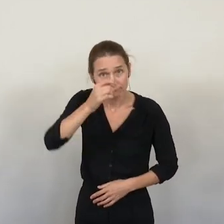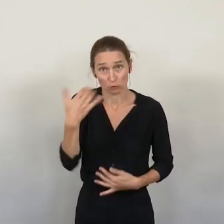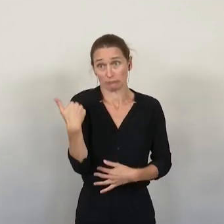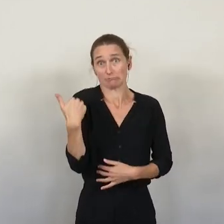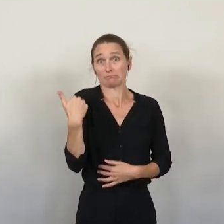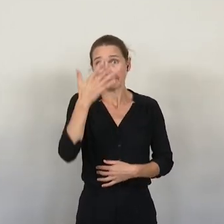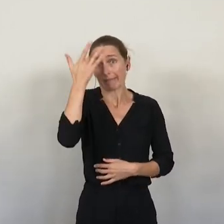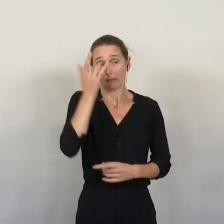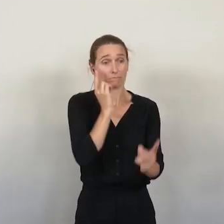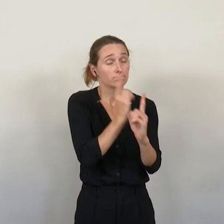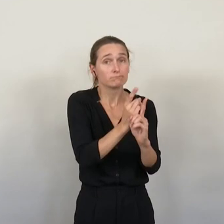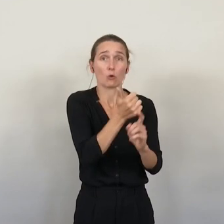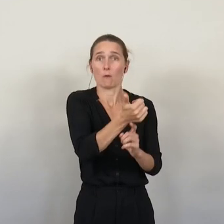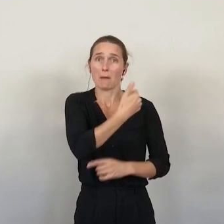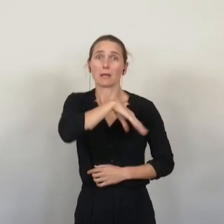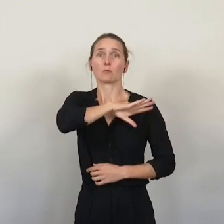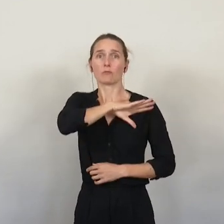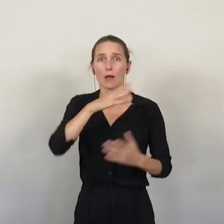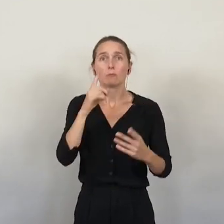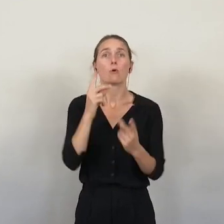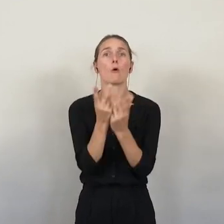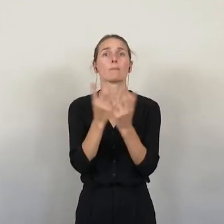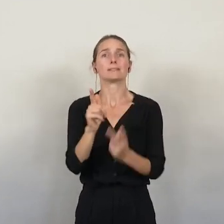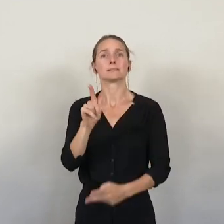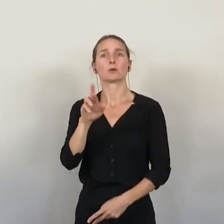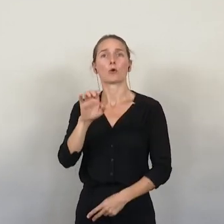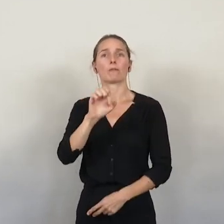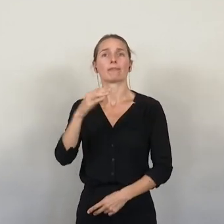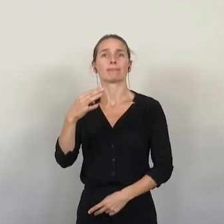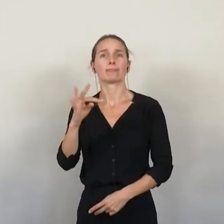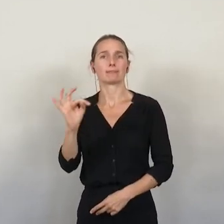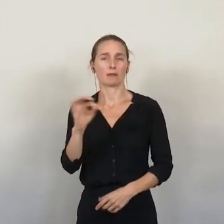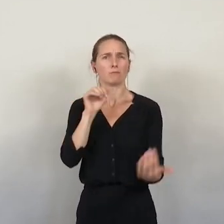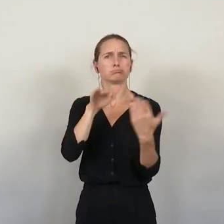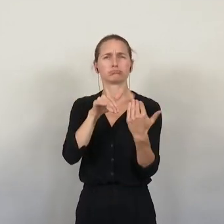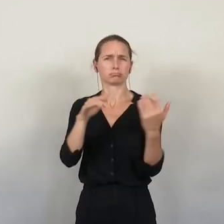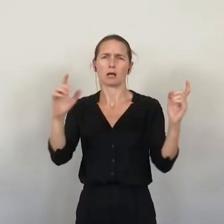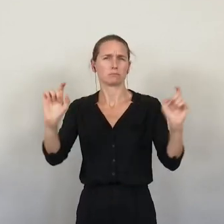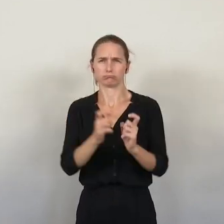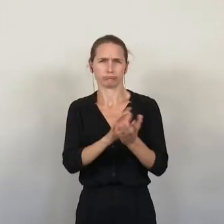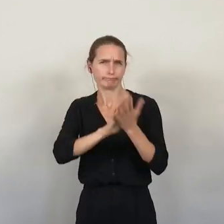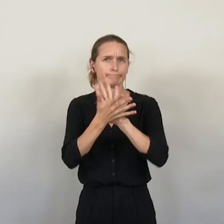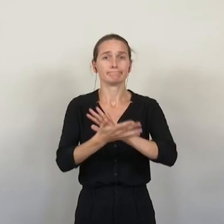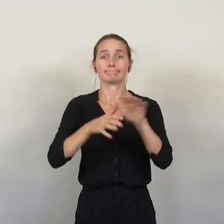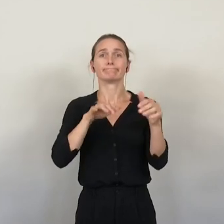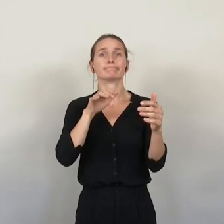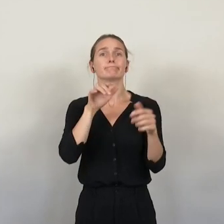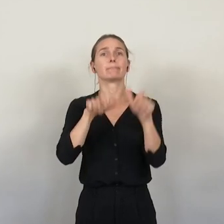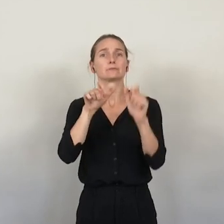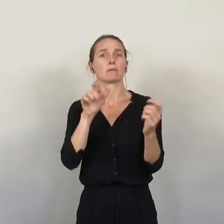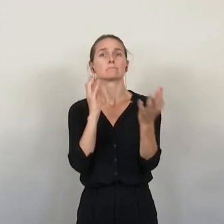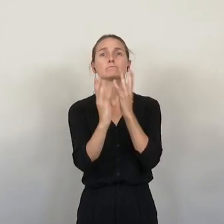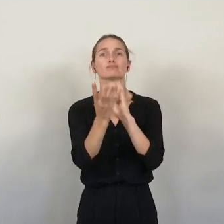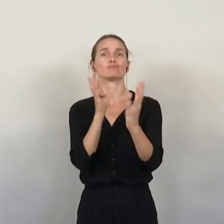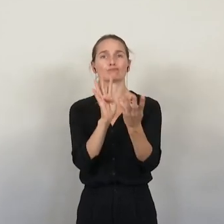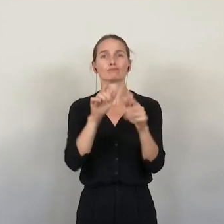piétonisation de la place Grenette et donc c'est une figure aussi de l'histoire notre ville qui s'est éteinte cet été mes pensées vont